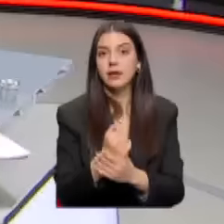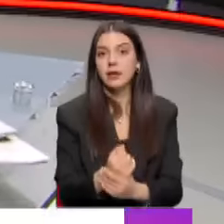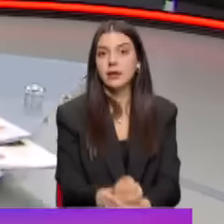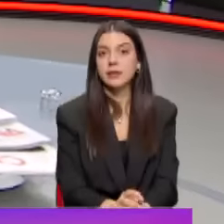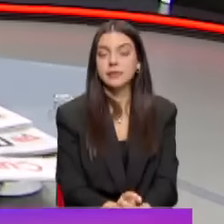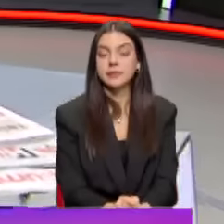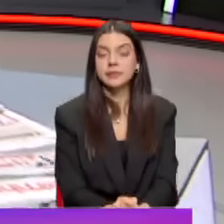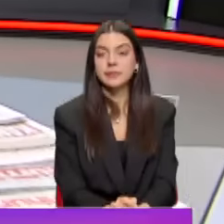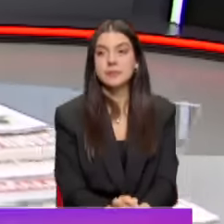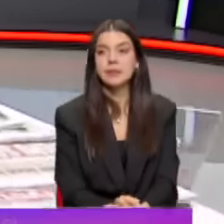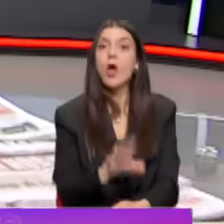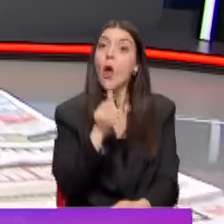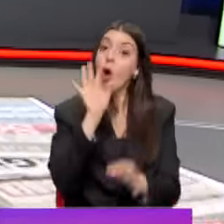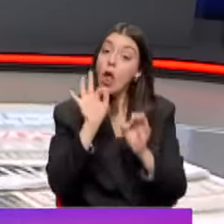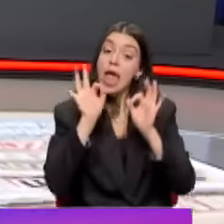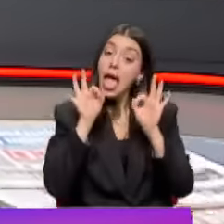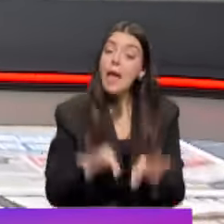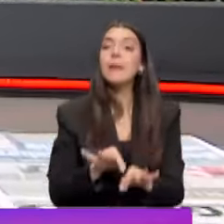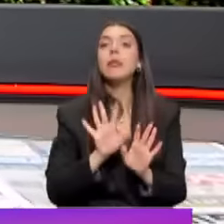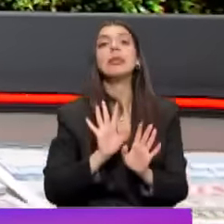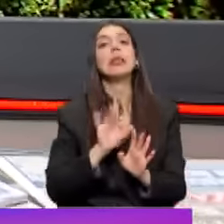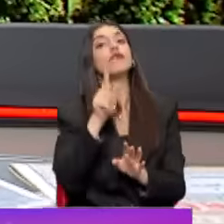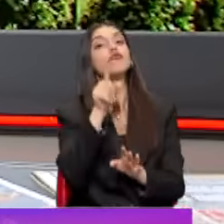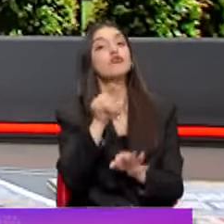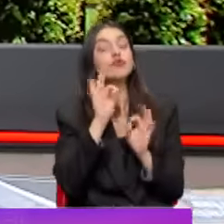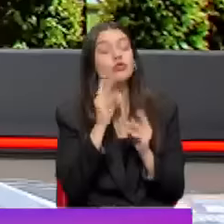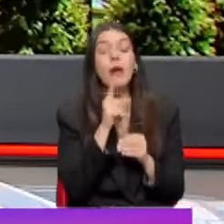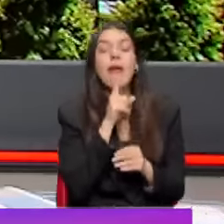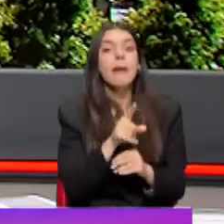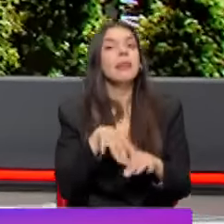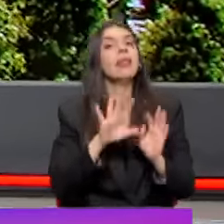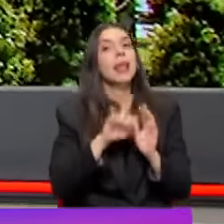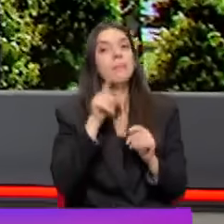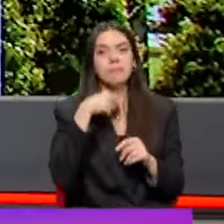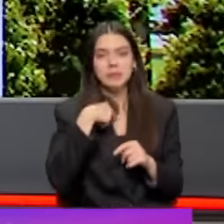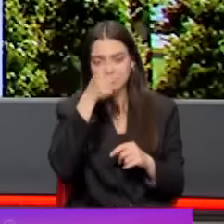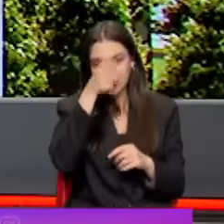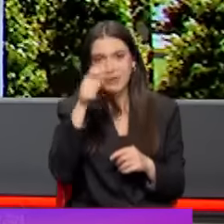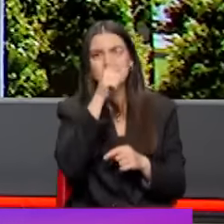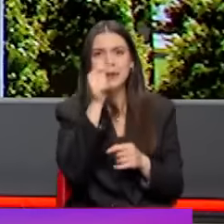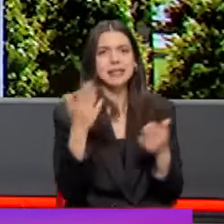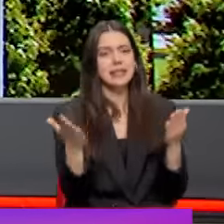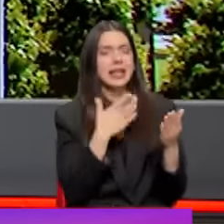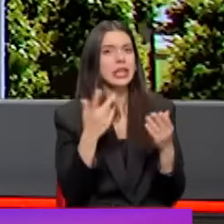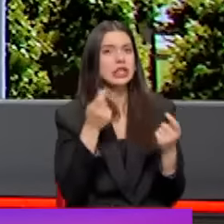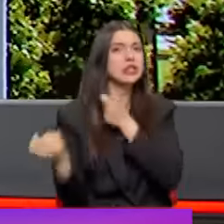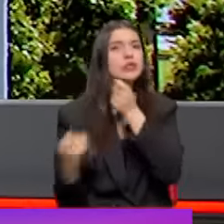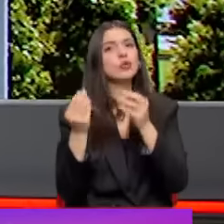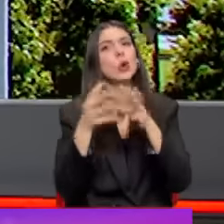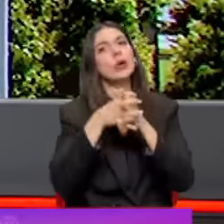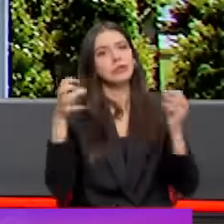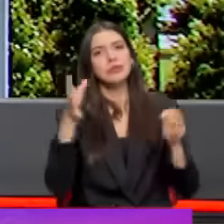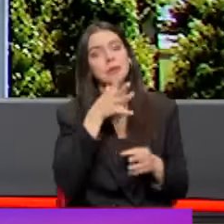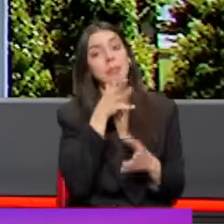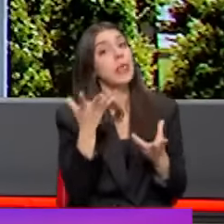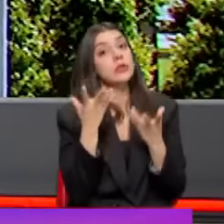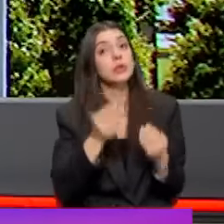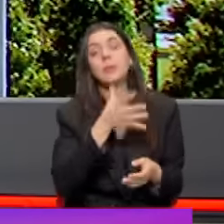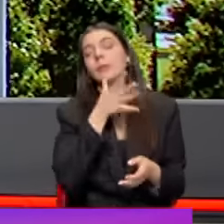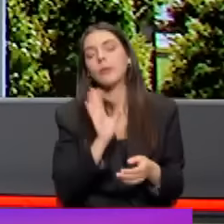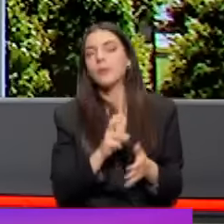hemen öyle hemen de alınabilir mi çok emin değilim bizim ülkemizde biraz evrak işi uzundur nasıl olur bilmem